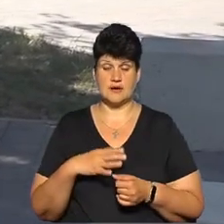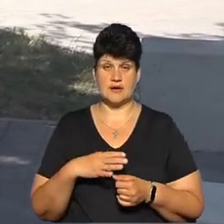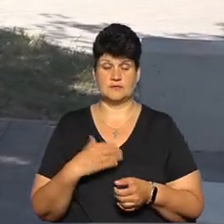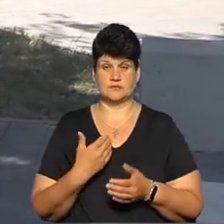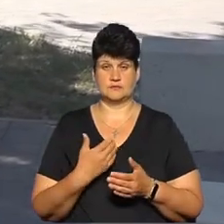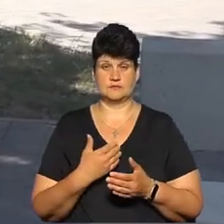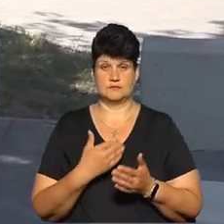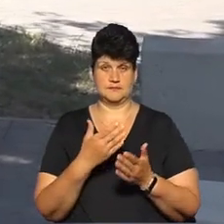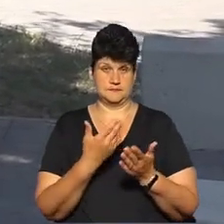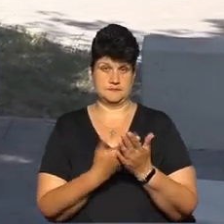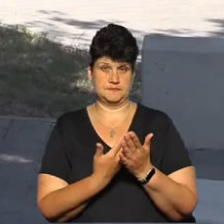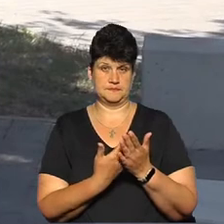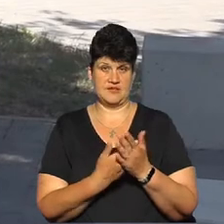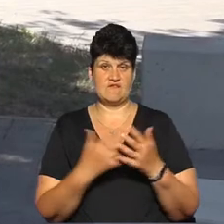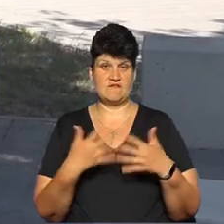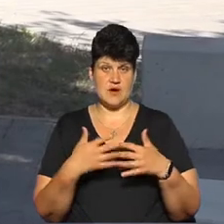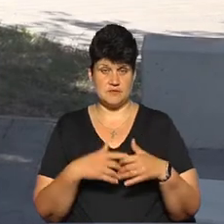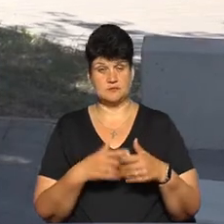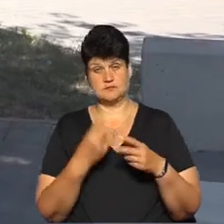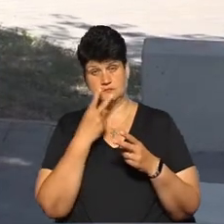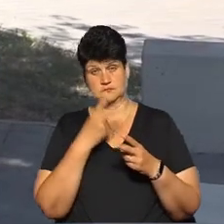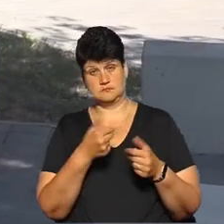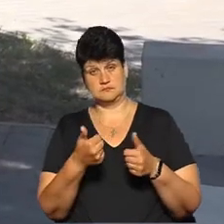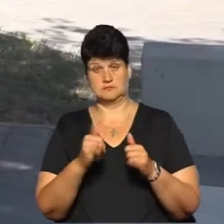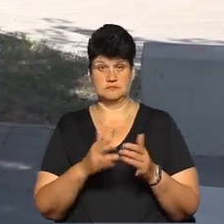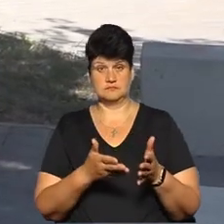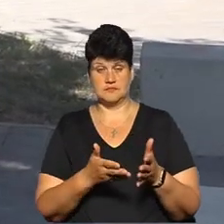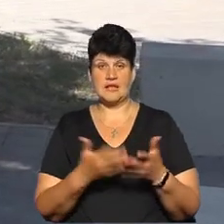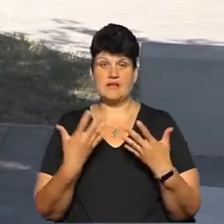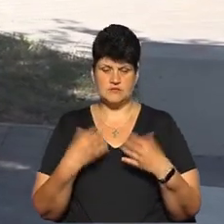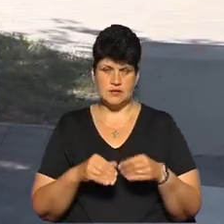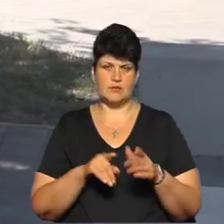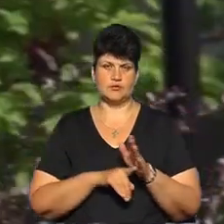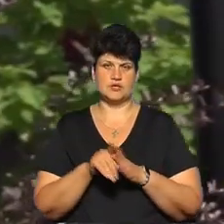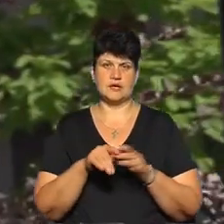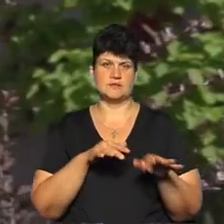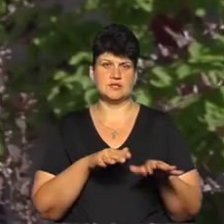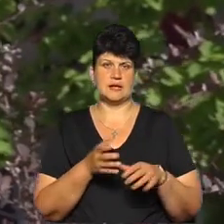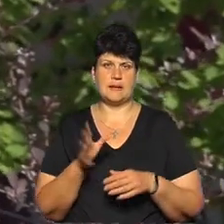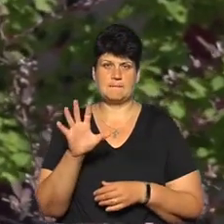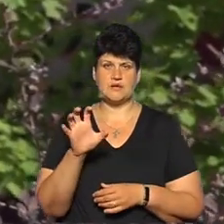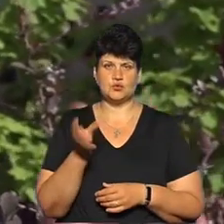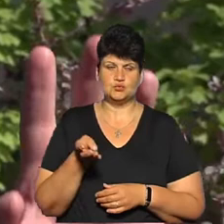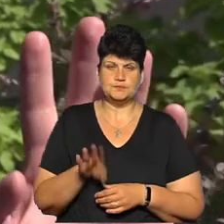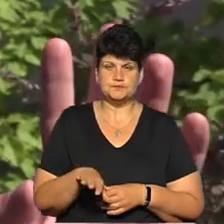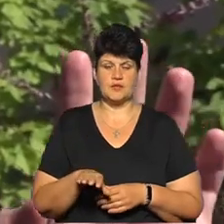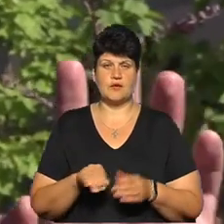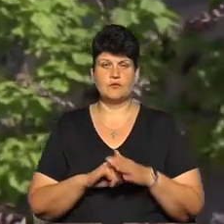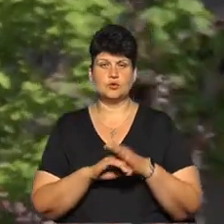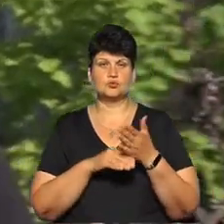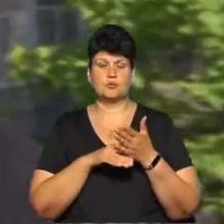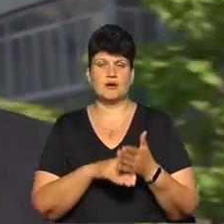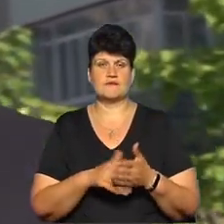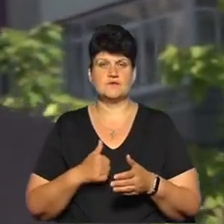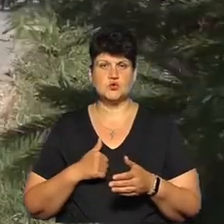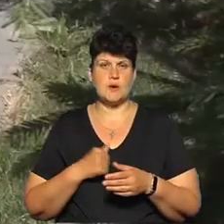з фабрики, їх одобрюємо, військові їх одобрюють, і ми вже шиємо 500 одиниць. Фонд допомагає перш за все військовим на першій та